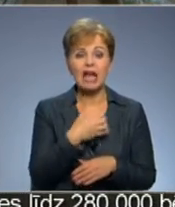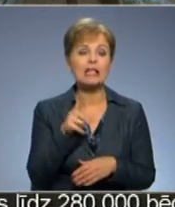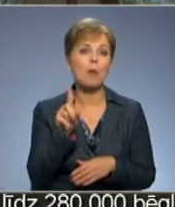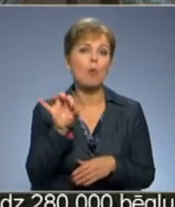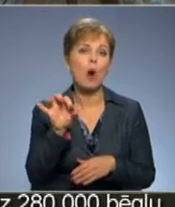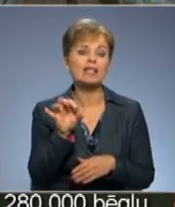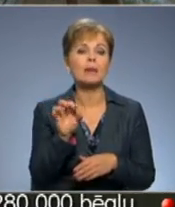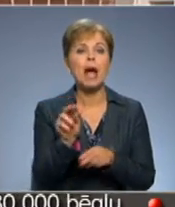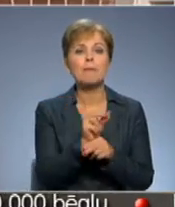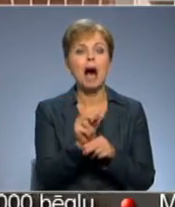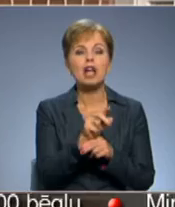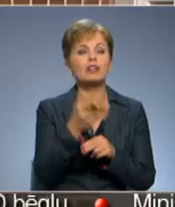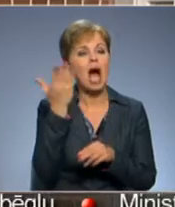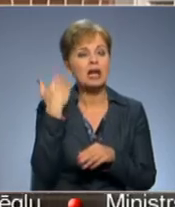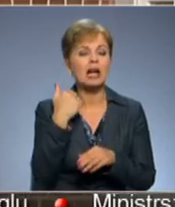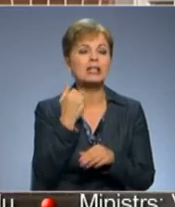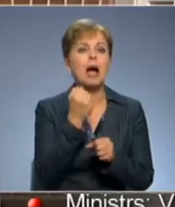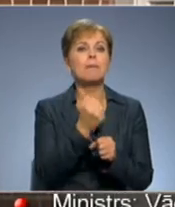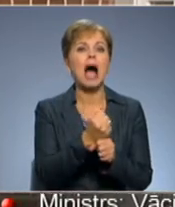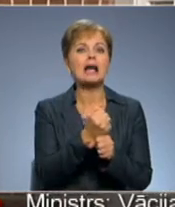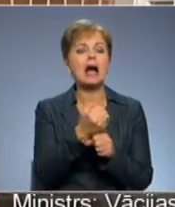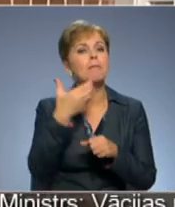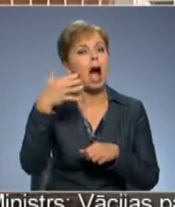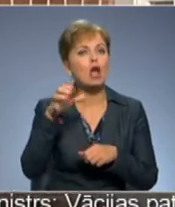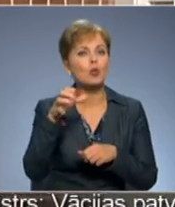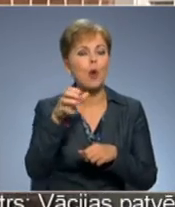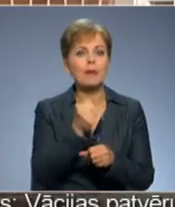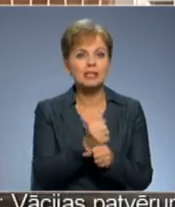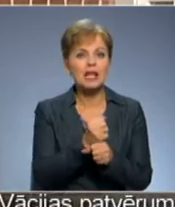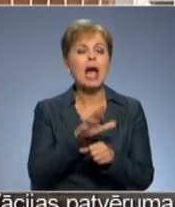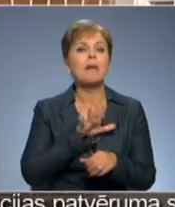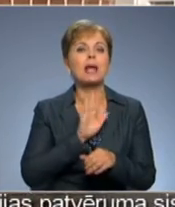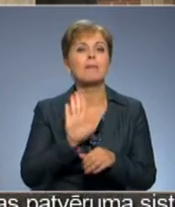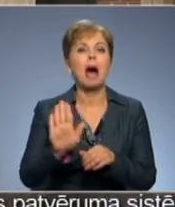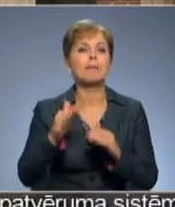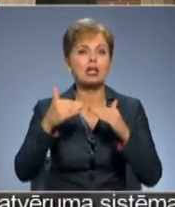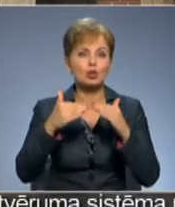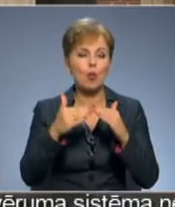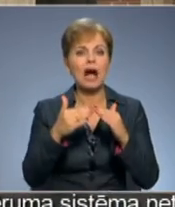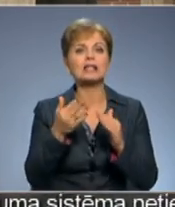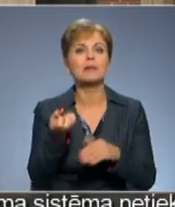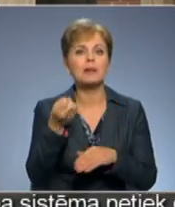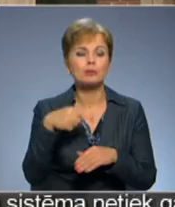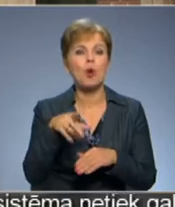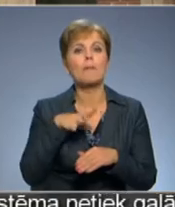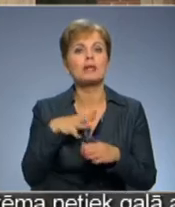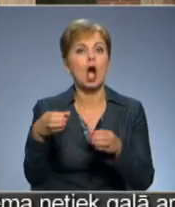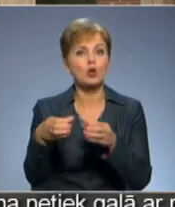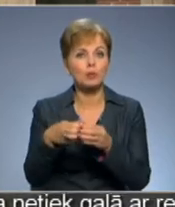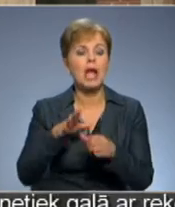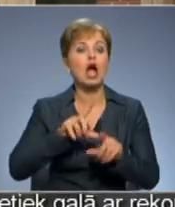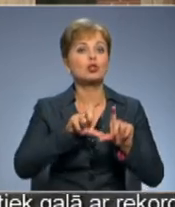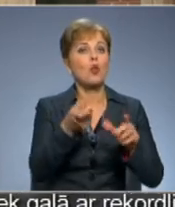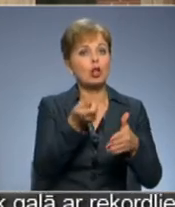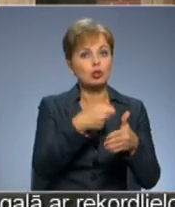pārbūvēta kādreizējā pagasta padomes ēka. Pirms 5 gadiem pie vietējās pamatskolas tika izveidota pirmsskolas izglītības grupiņa, kad skolas